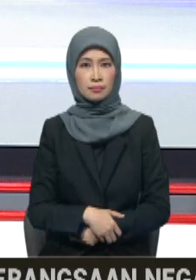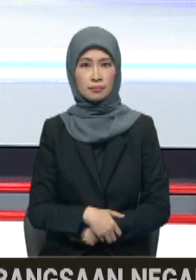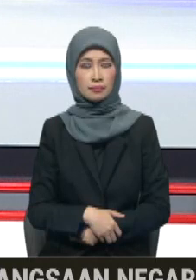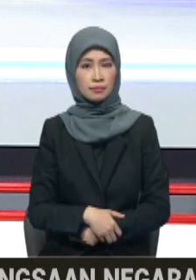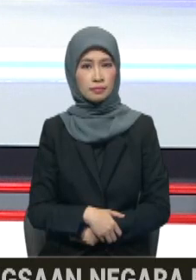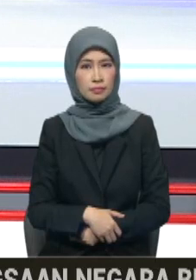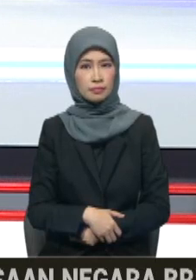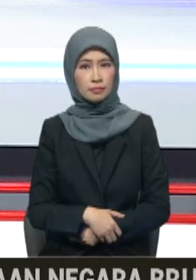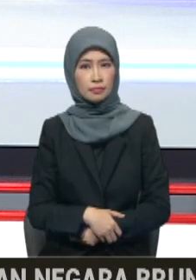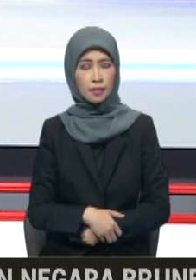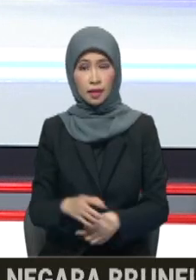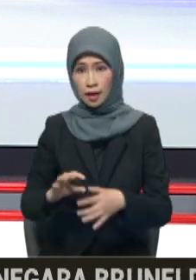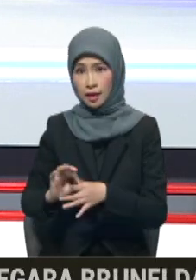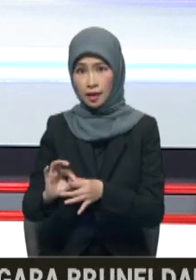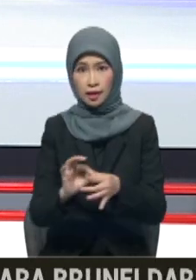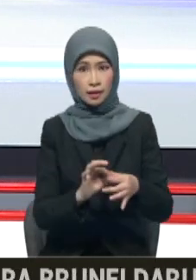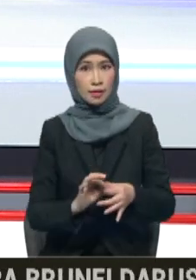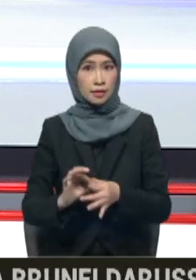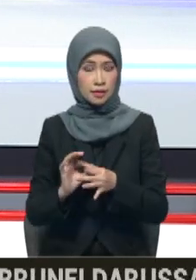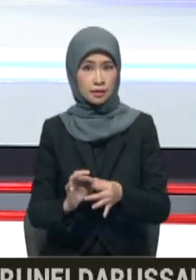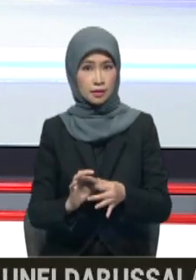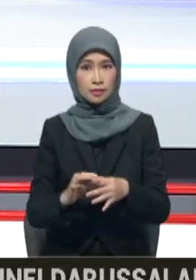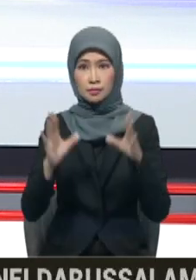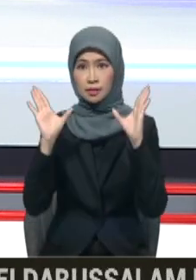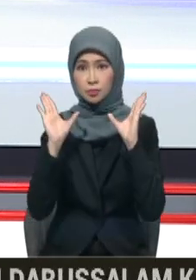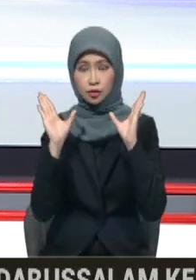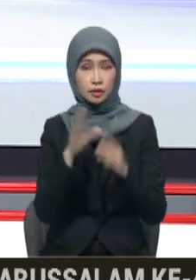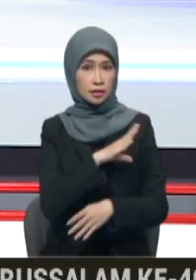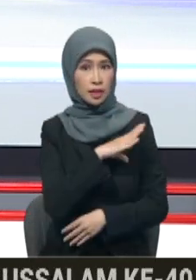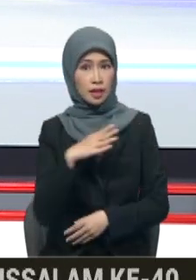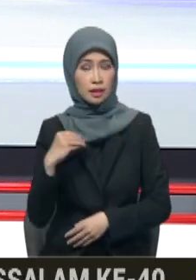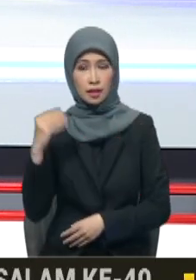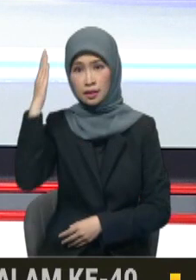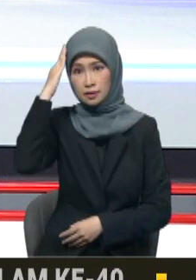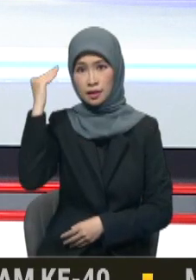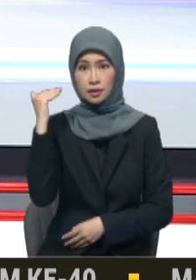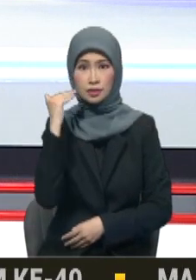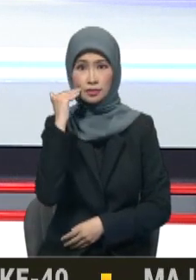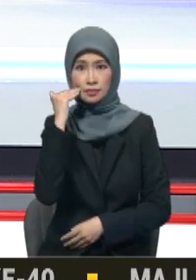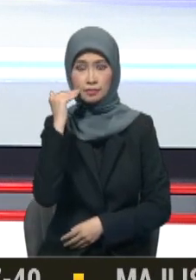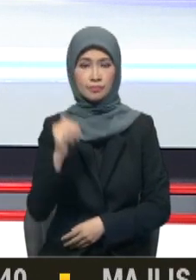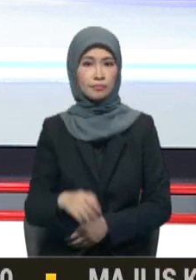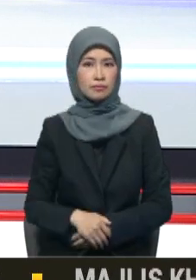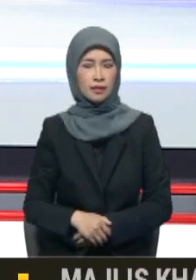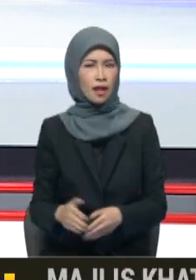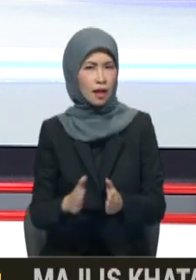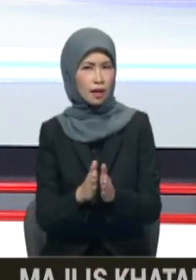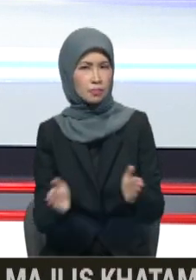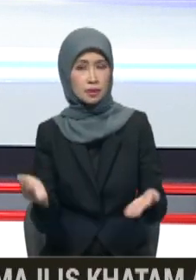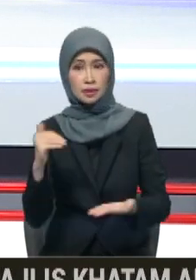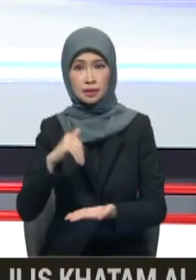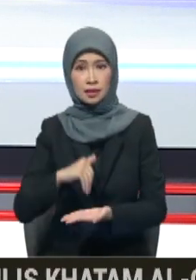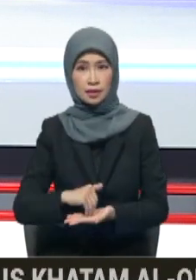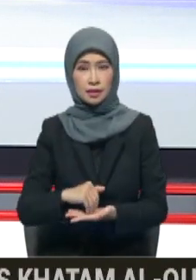Menteri hubungan kerjasama yang terjalin antara negara Brunei Darussalam dan Republik Korea akan terus berkembang dan